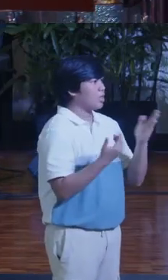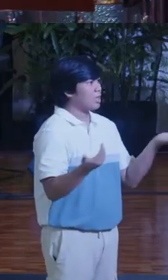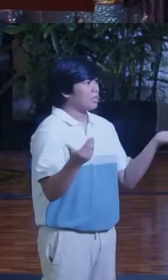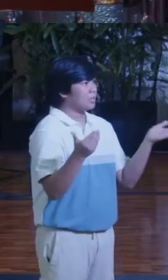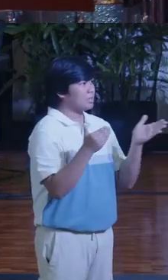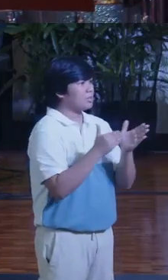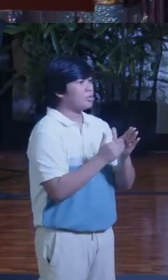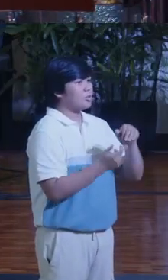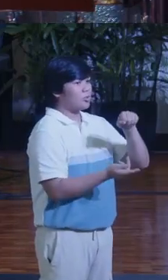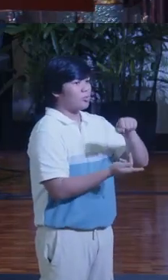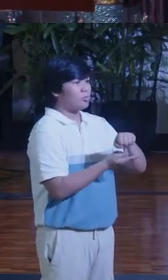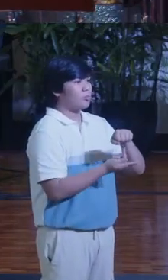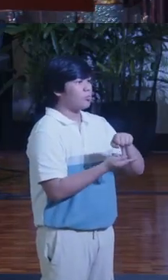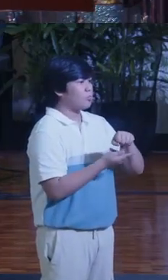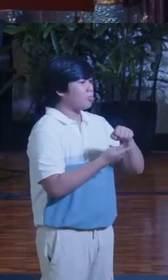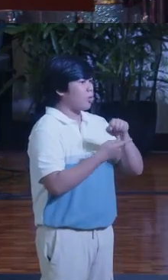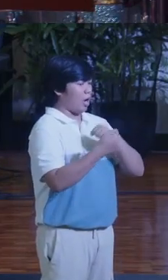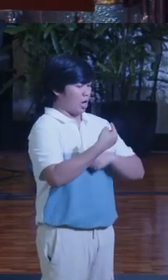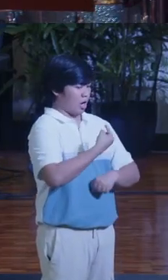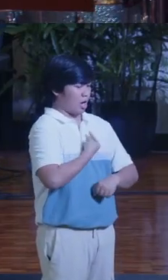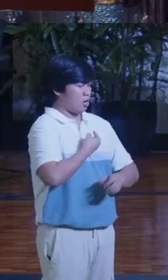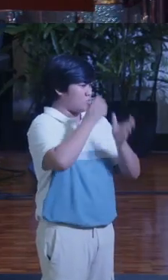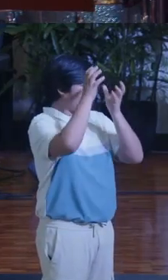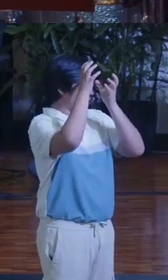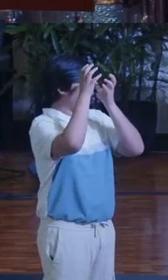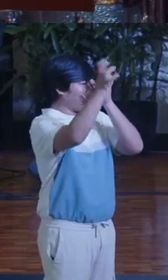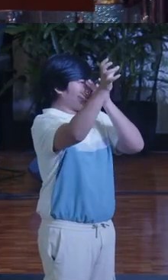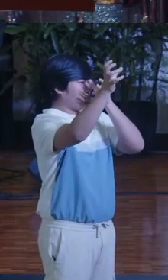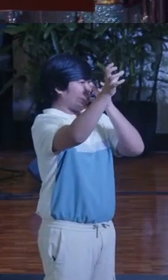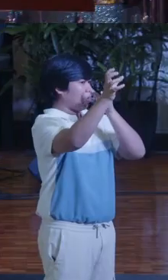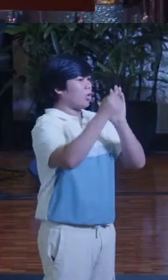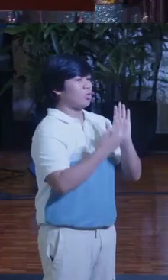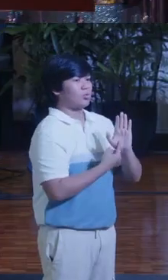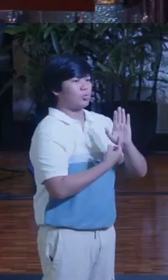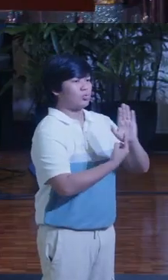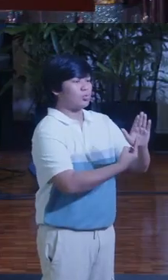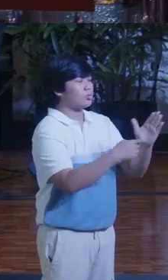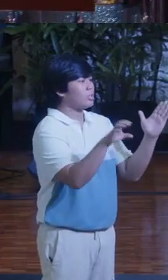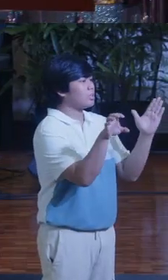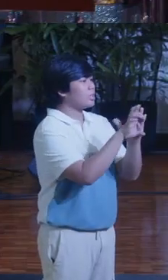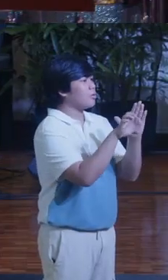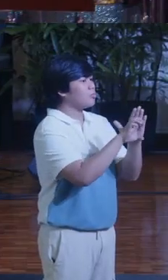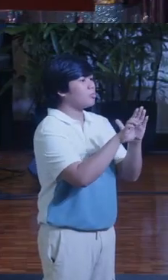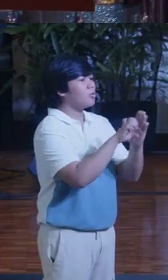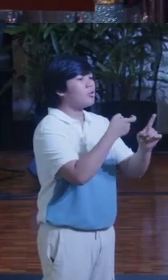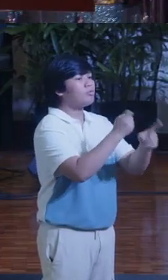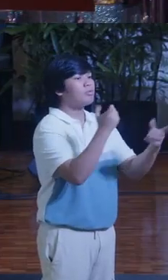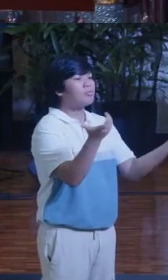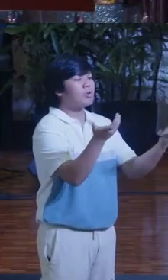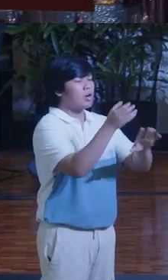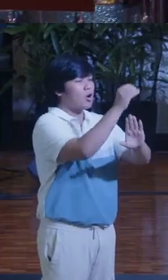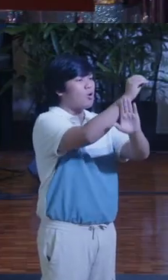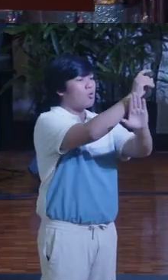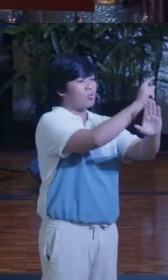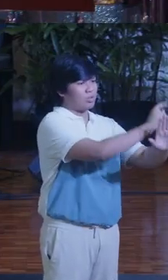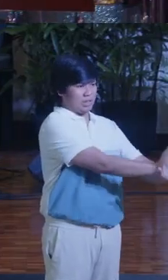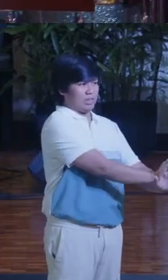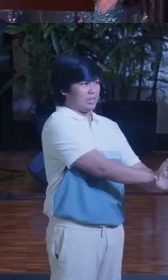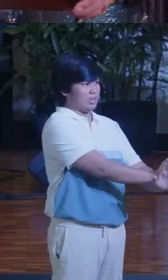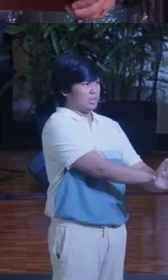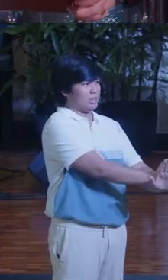si Apostol Pablo ng isang ilustrasyon na nagmumula sa